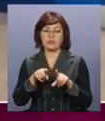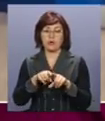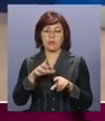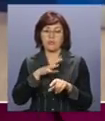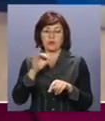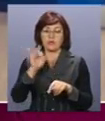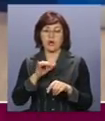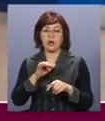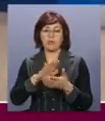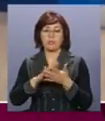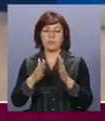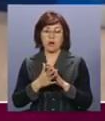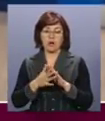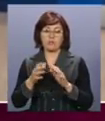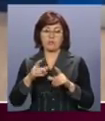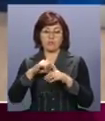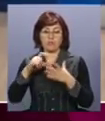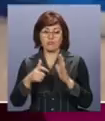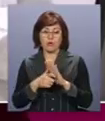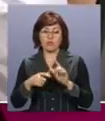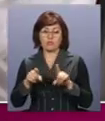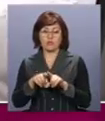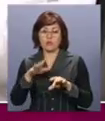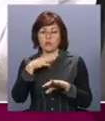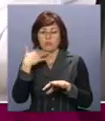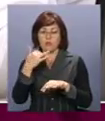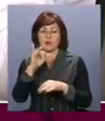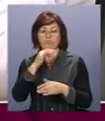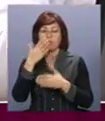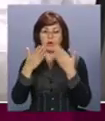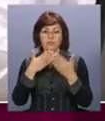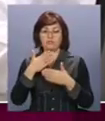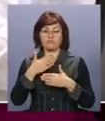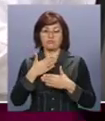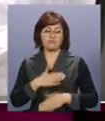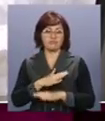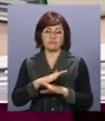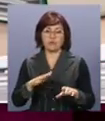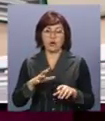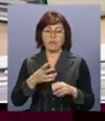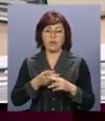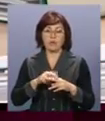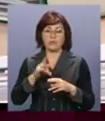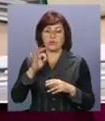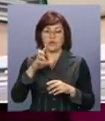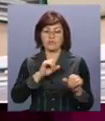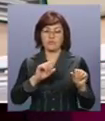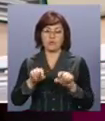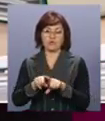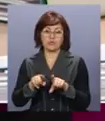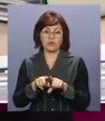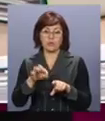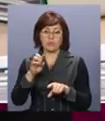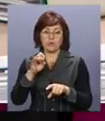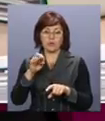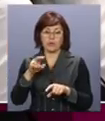2,5 сағатқа ақылдасу бөлмесіне кеткен судья көптеген олардың сұраныстарын қанағаттандырмай тастады. Руслан Ерденаевтың қорғаушысы Александр